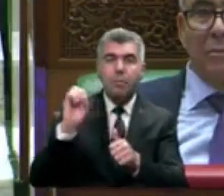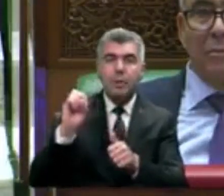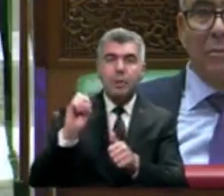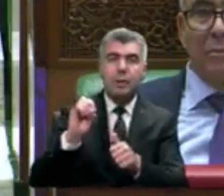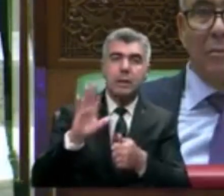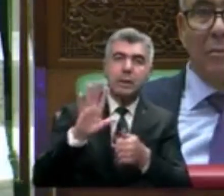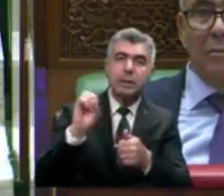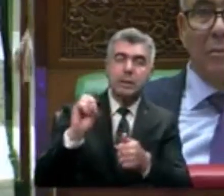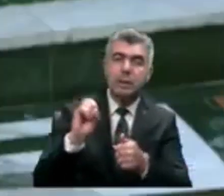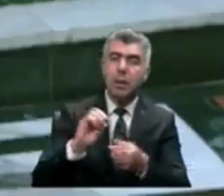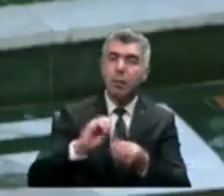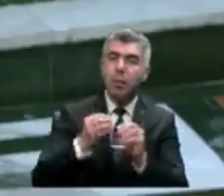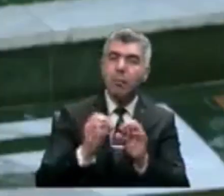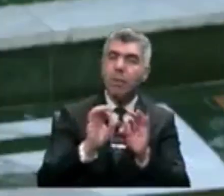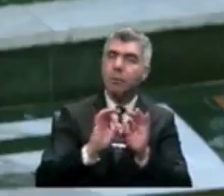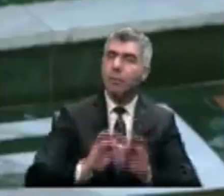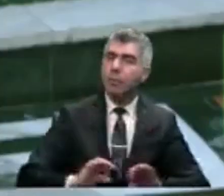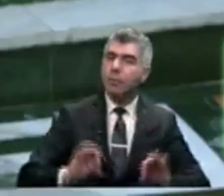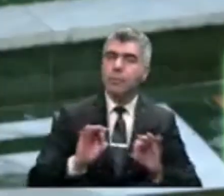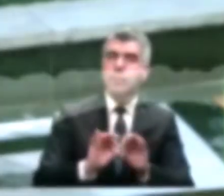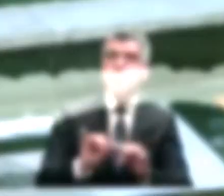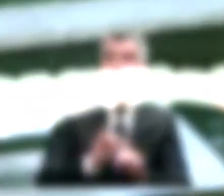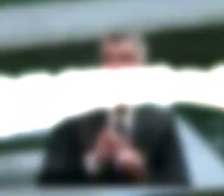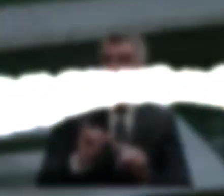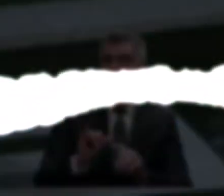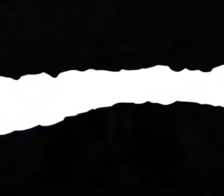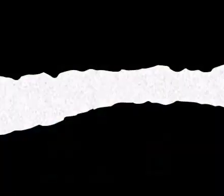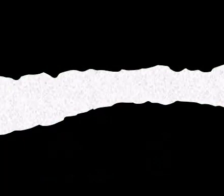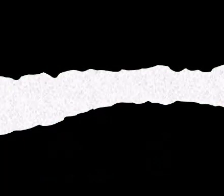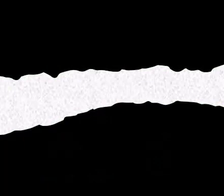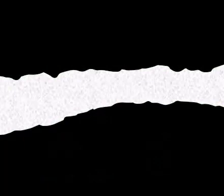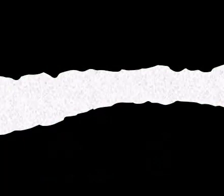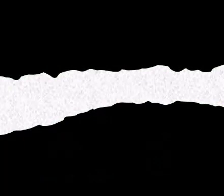م عنديش مشكل ولكن حنا ما محتاجين به البحث